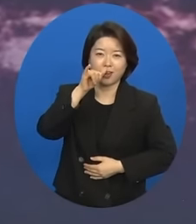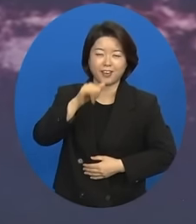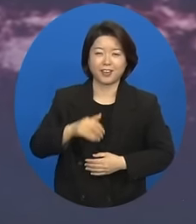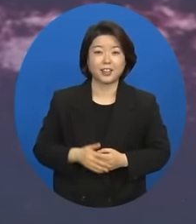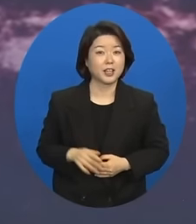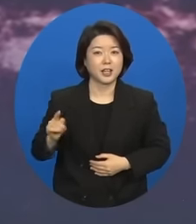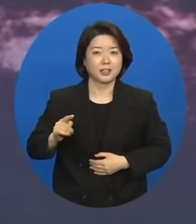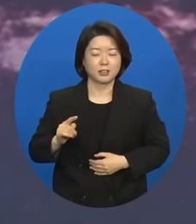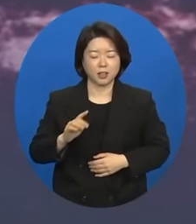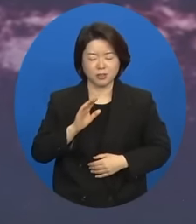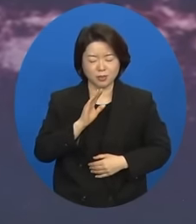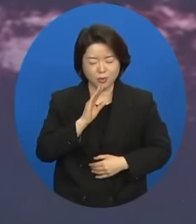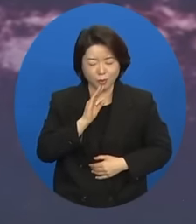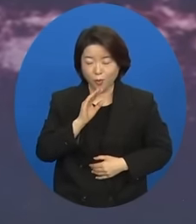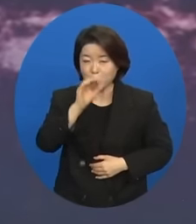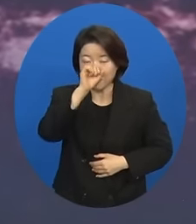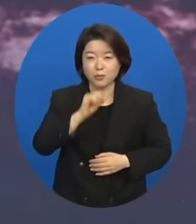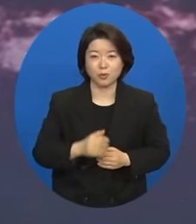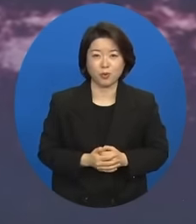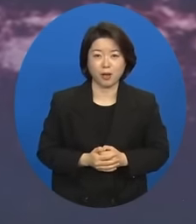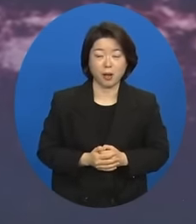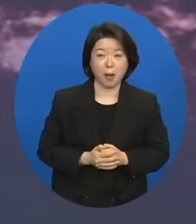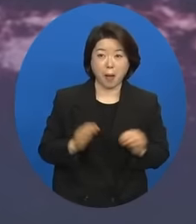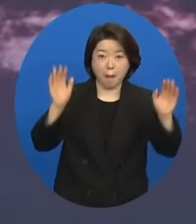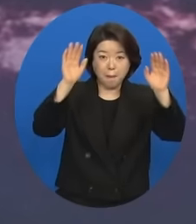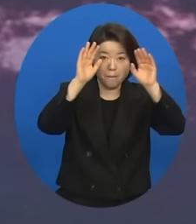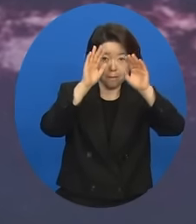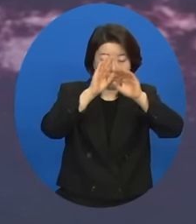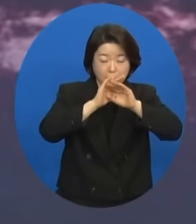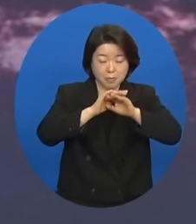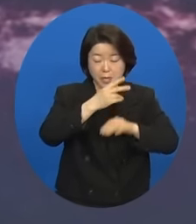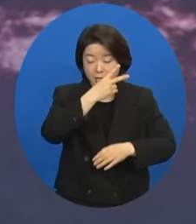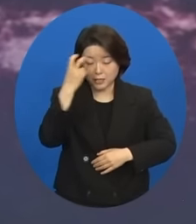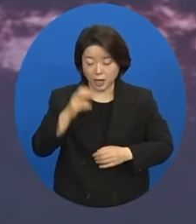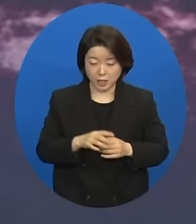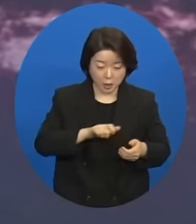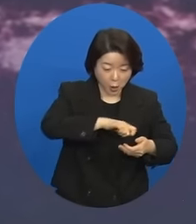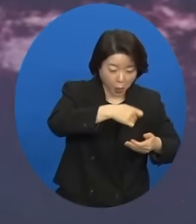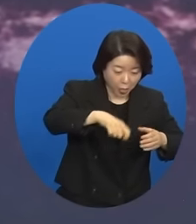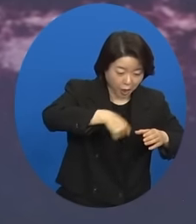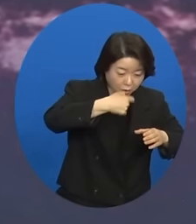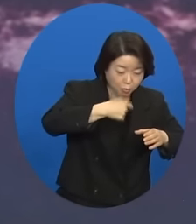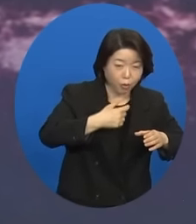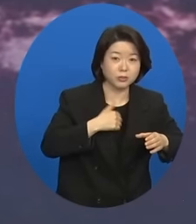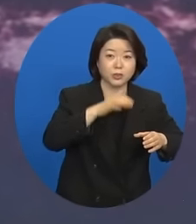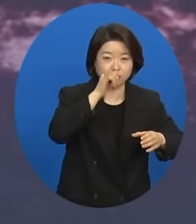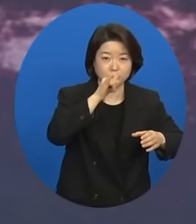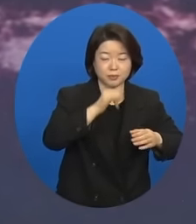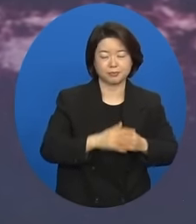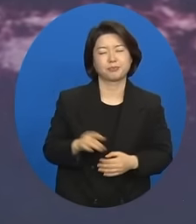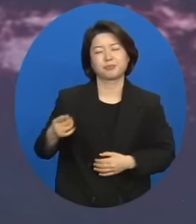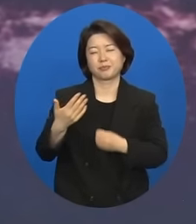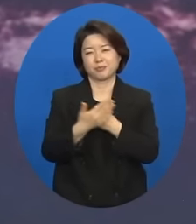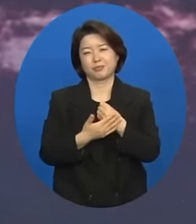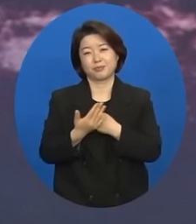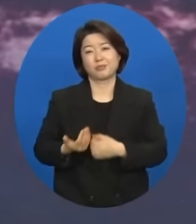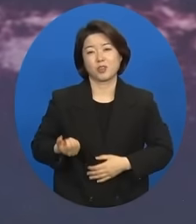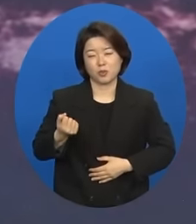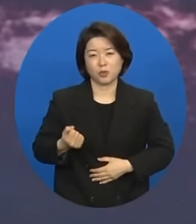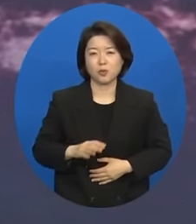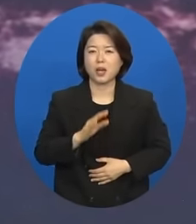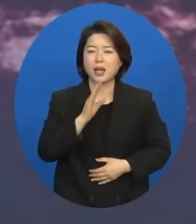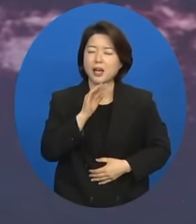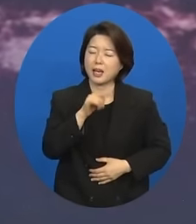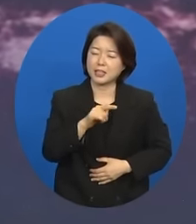얼마나 그게 욕하게 세지 몰라 다에 잘 때 배고플 때 그걸 까먹었어 밤에 그런 은혜를 누리면서 아 이것이 정말